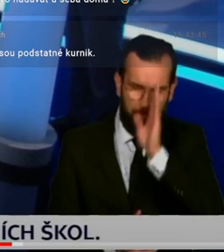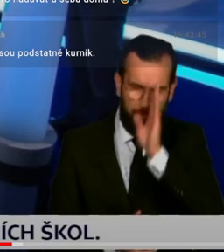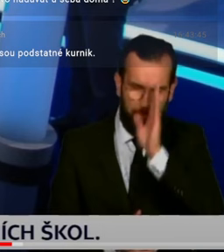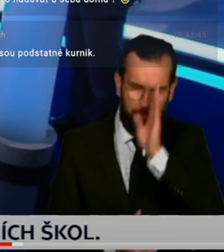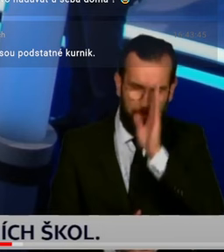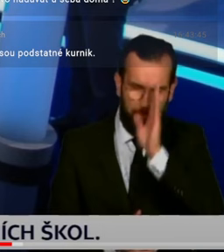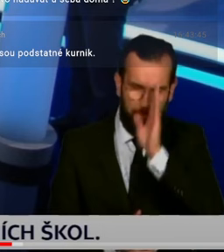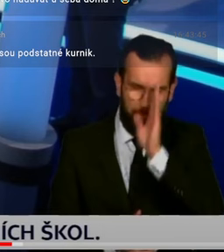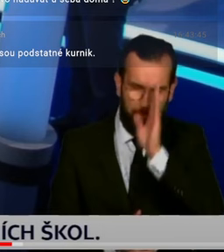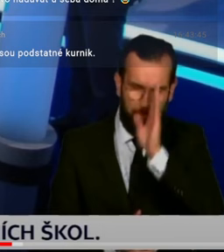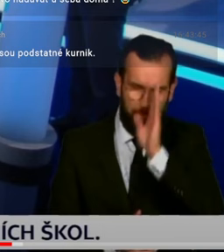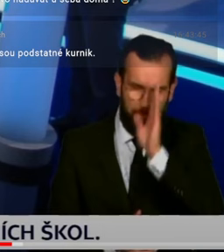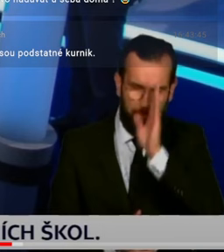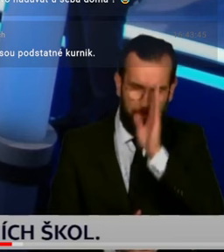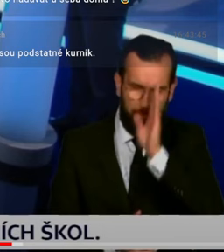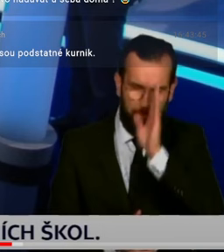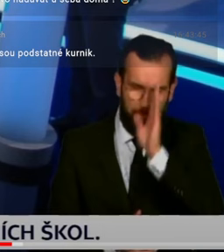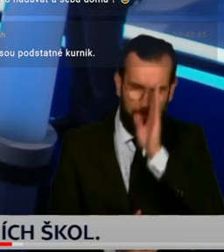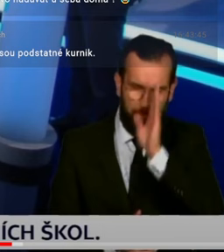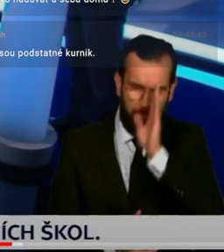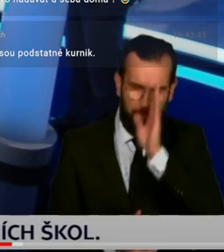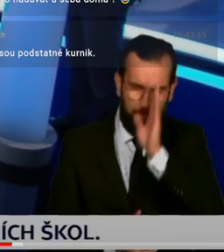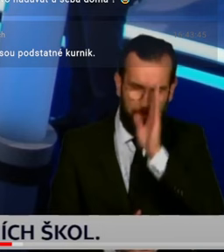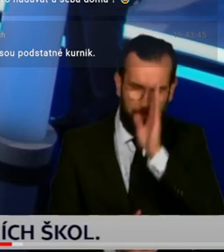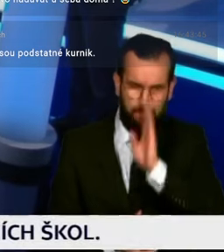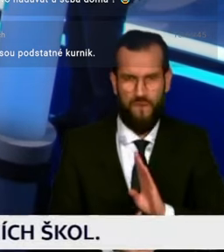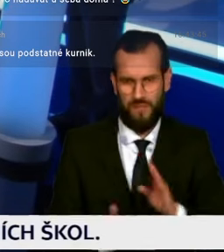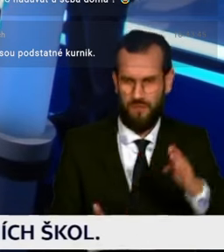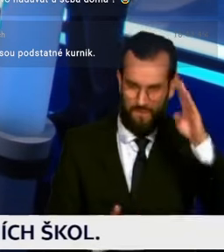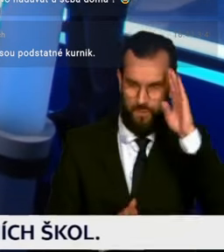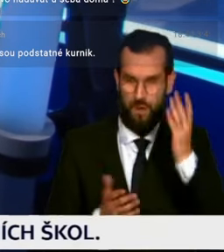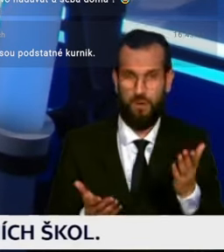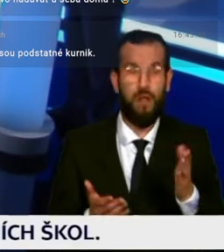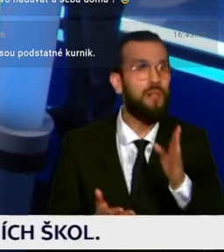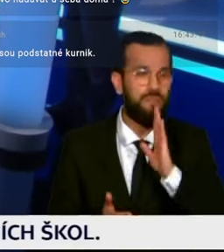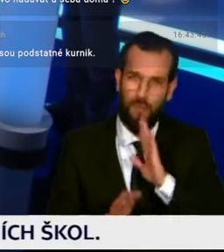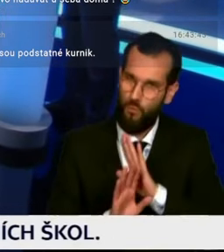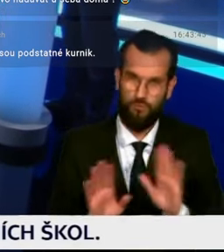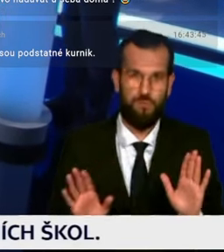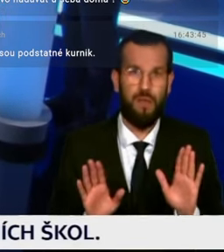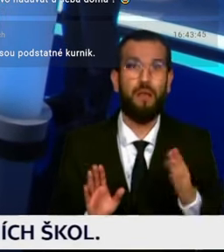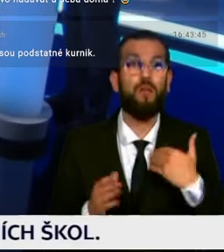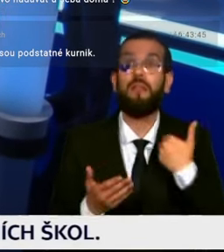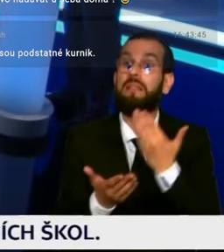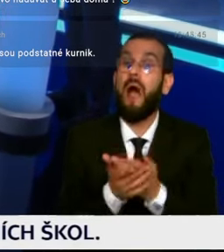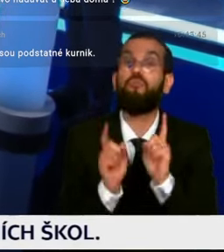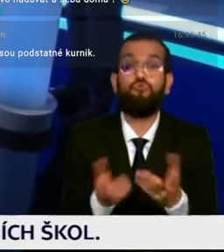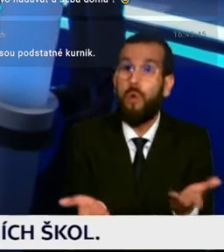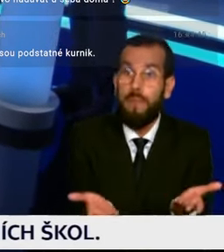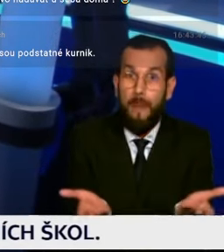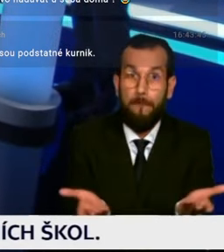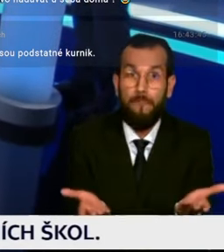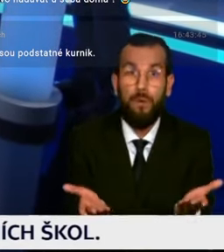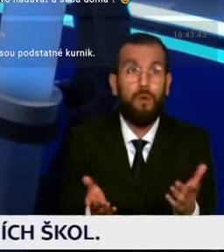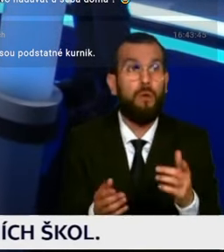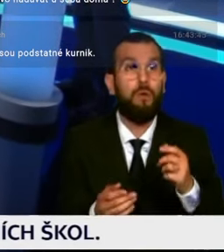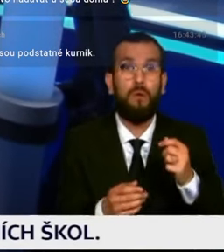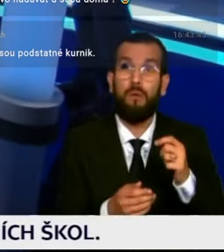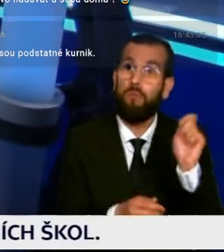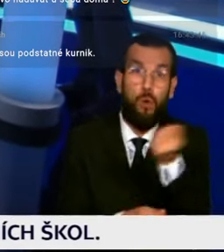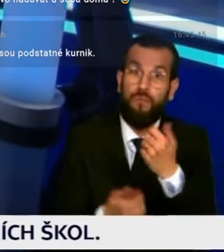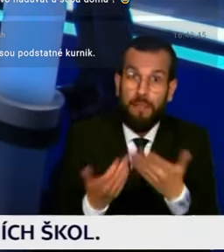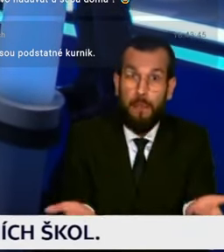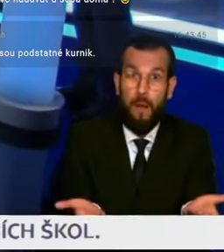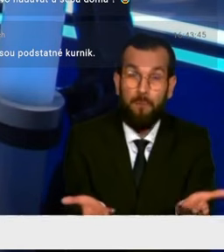povstání a že by to bolo trapné nie nemôžeme pretože by sme im nemali čo dať do rúk nemali by čím bojovať a